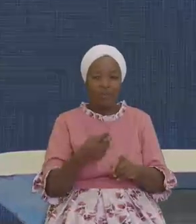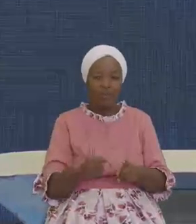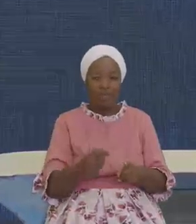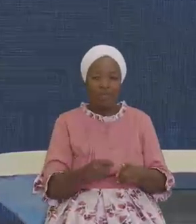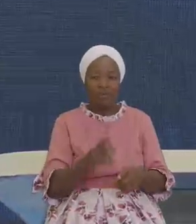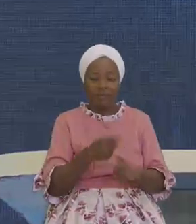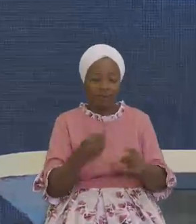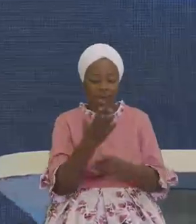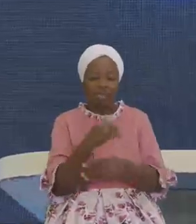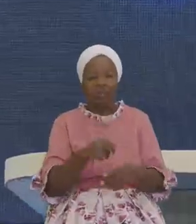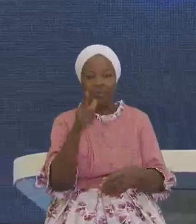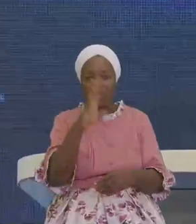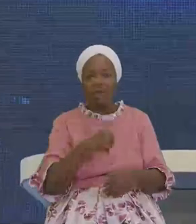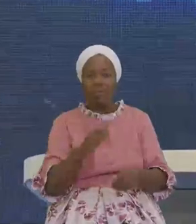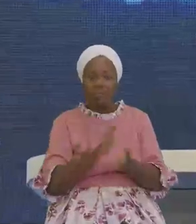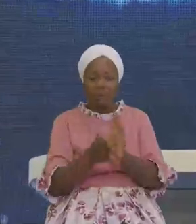Et quelqu'un,